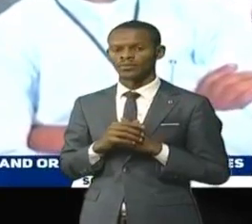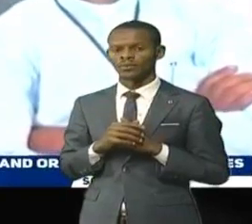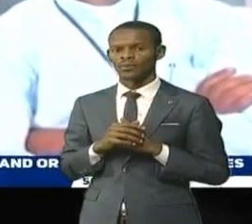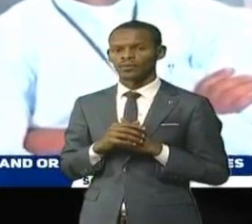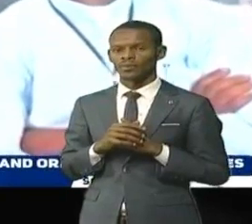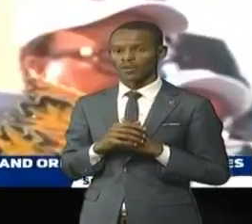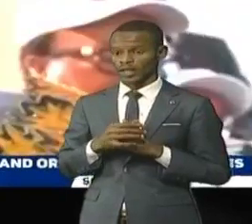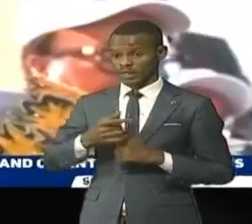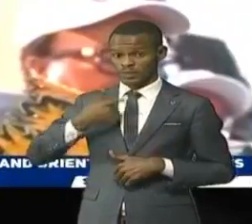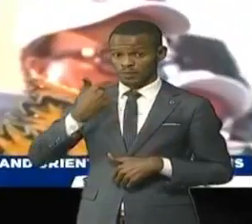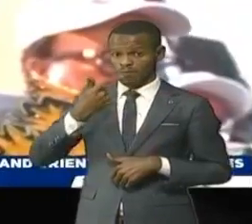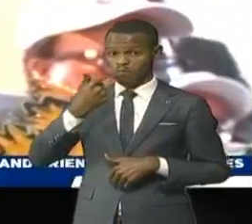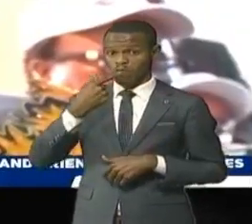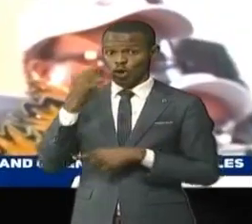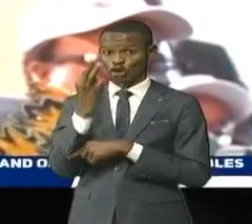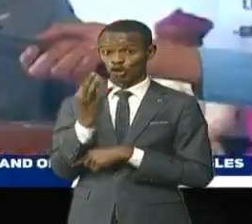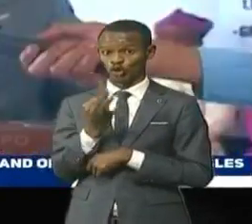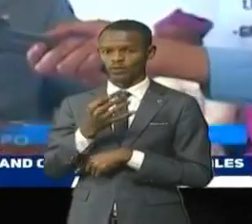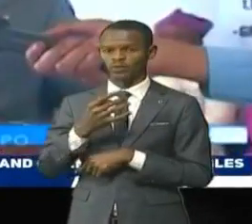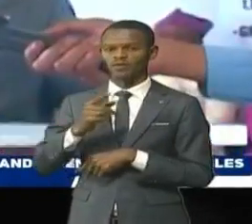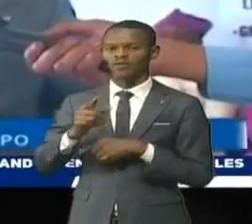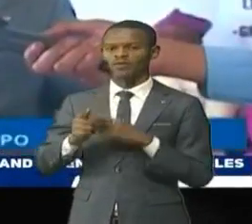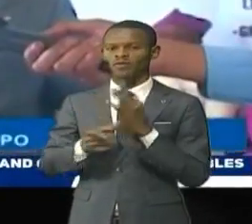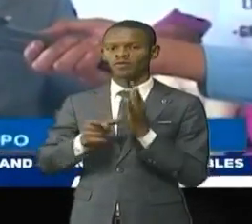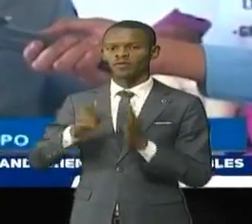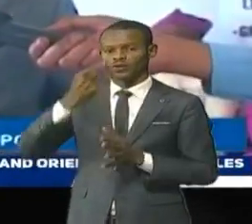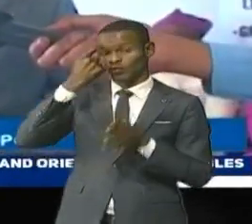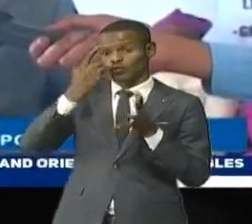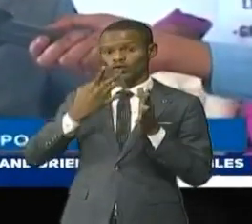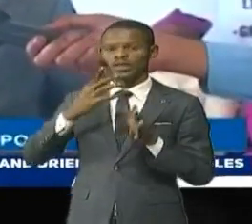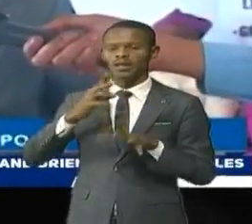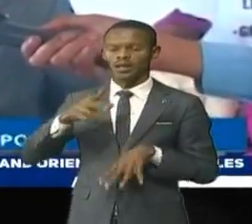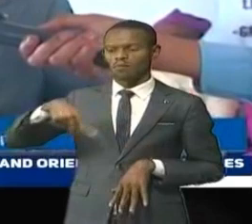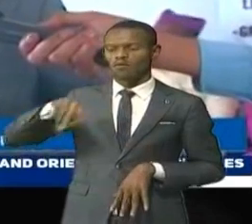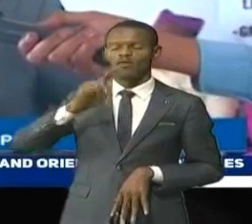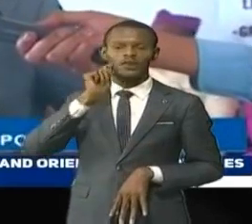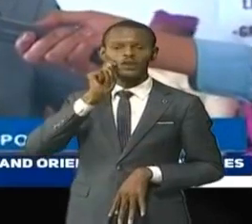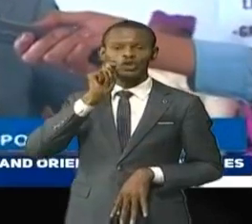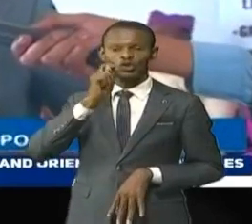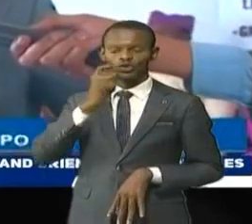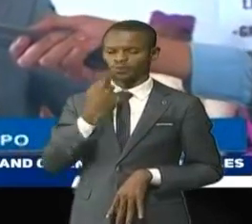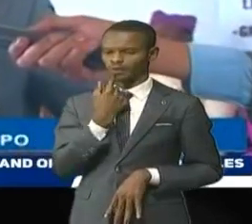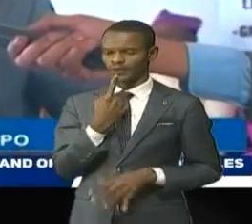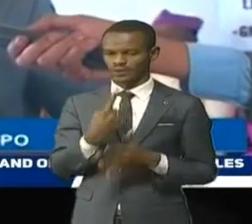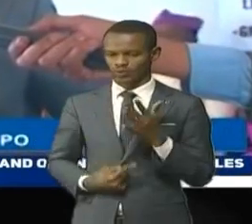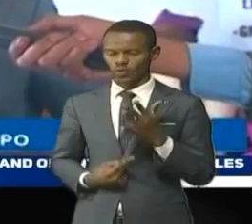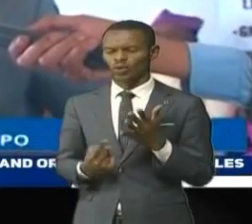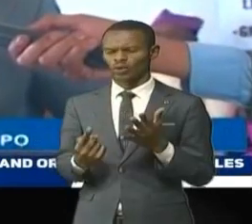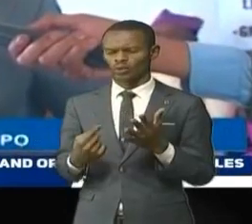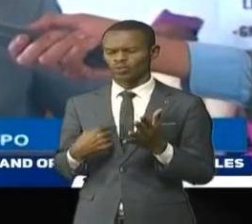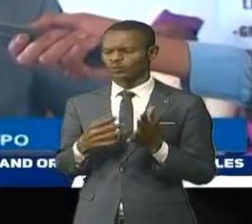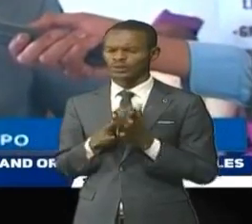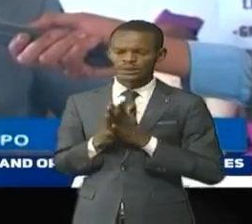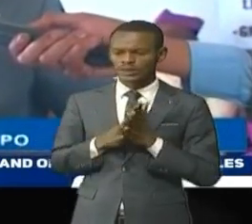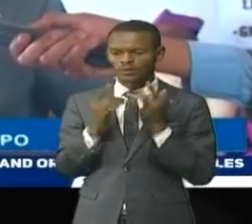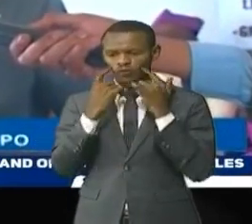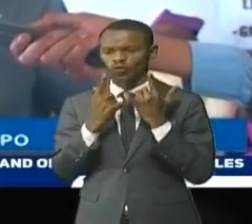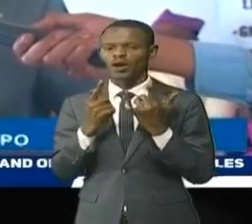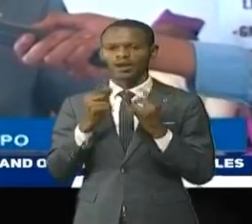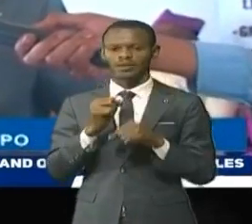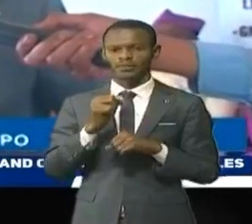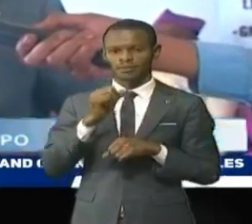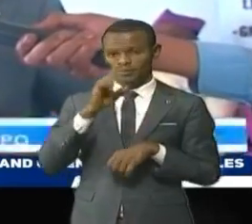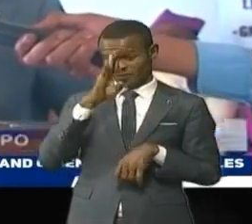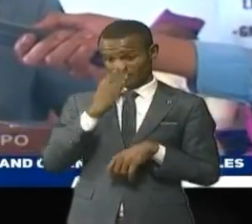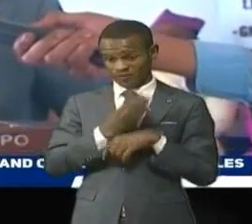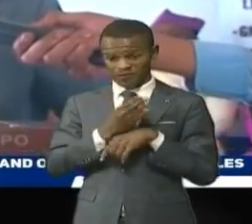a rappelé les attentes de la population. Nous souhaitons, espérons voir les fils de l'espace Grand Oriental